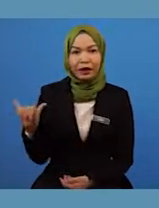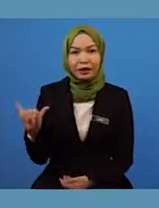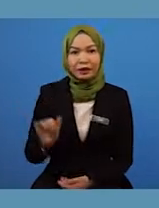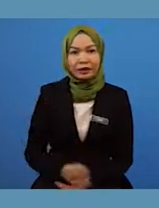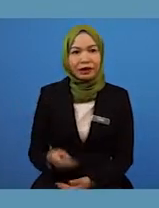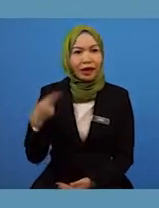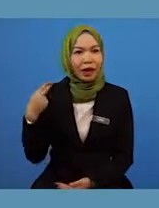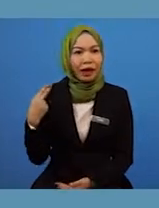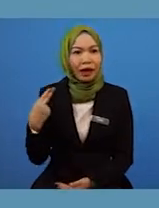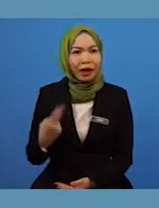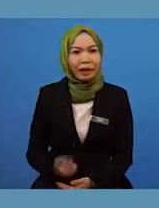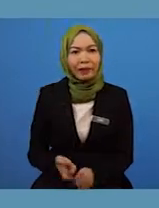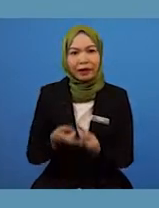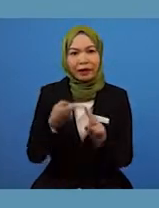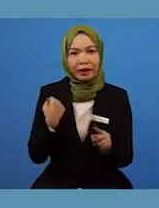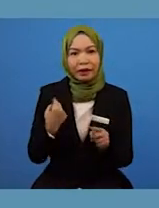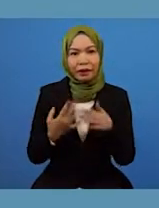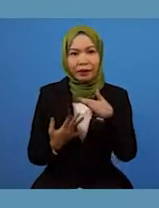Haba daripada pembakaran